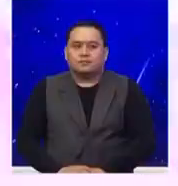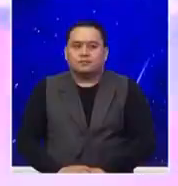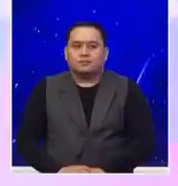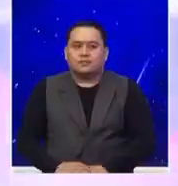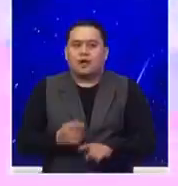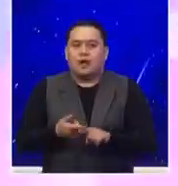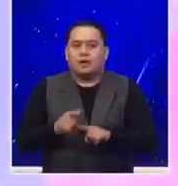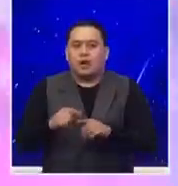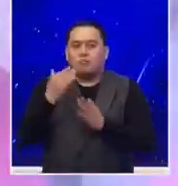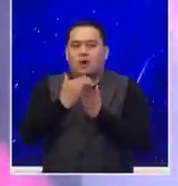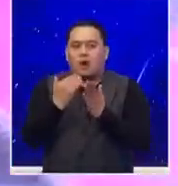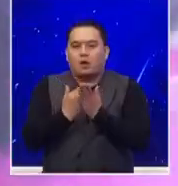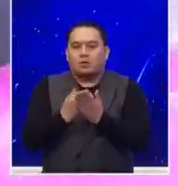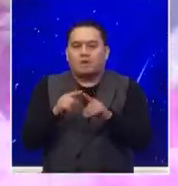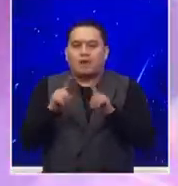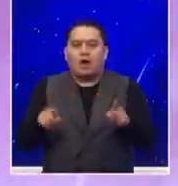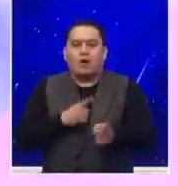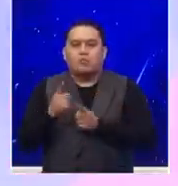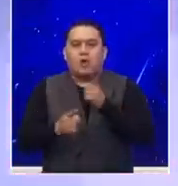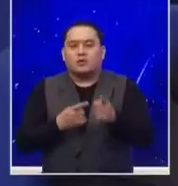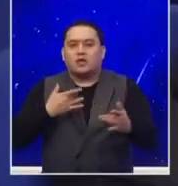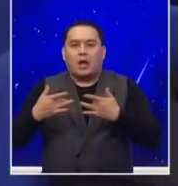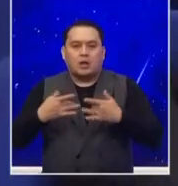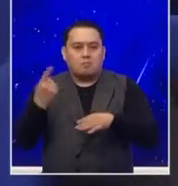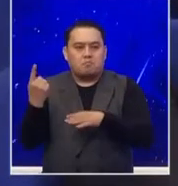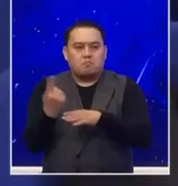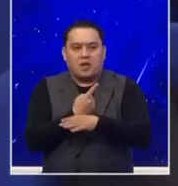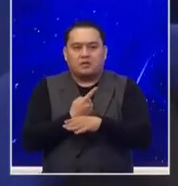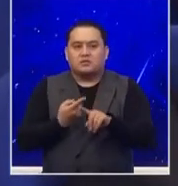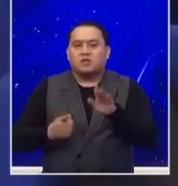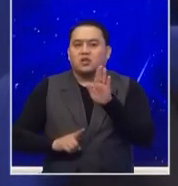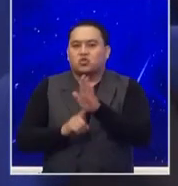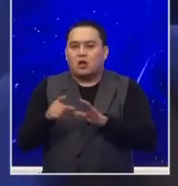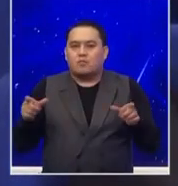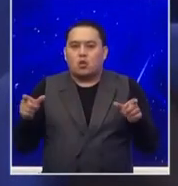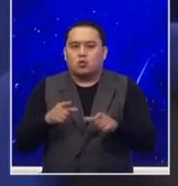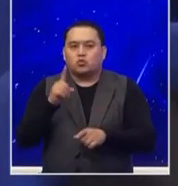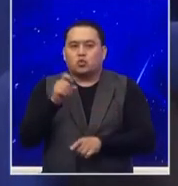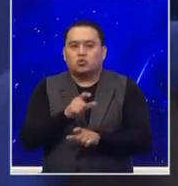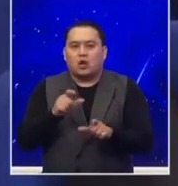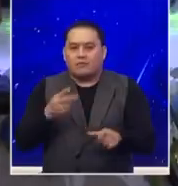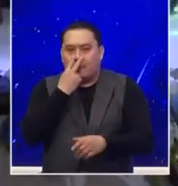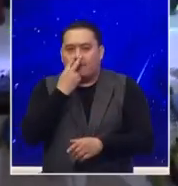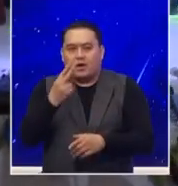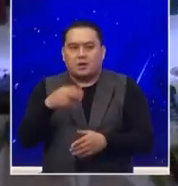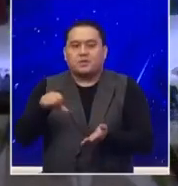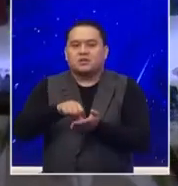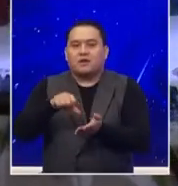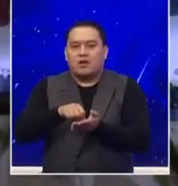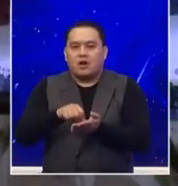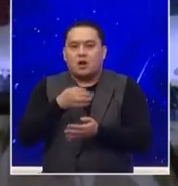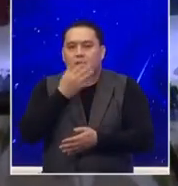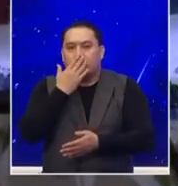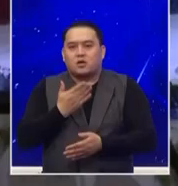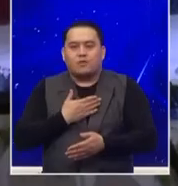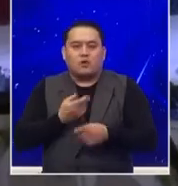Эта концертная программа на подмостках обновленного театра – первая с начала пандемии. Более сотни человек стали зрителями представления.